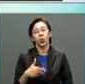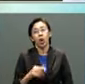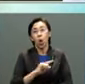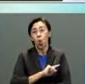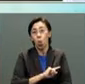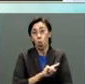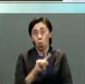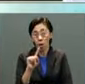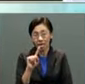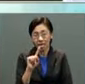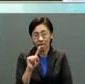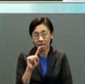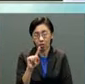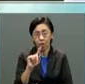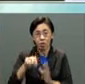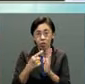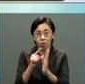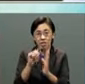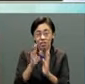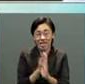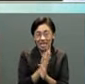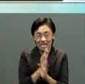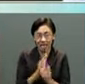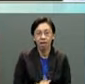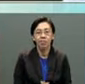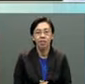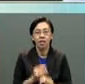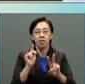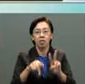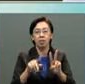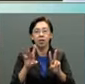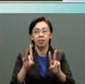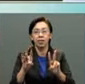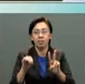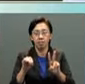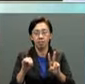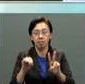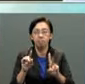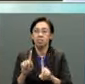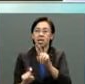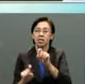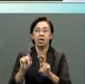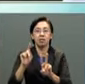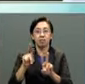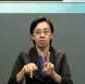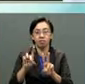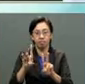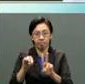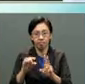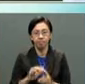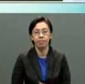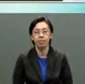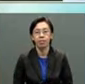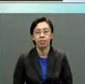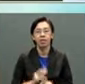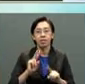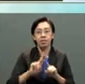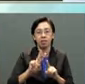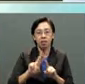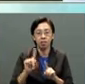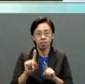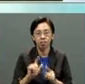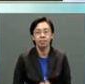ในวัน24ชั่วโมงที่ผ่านมา 2,080 รายนะครับแล้วก็อันดับที่